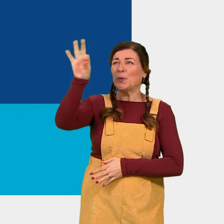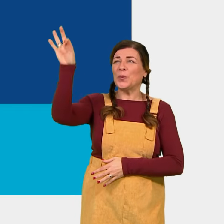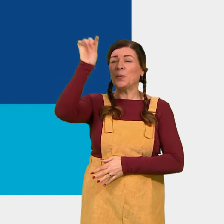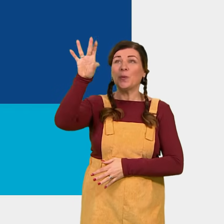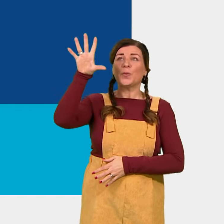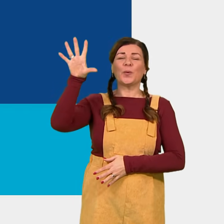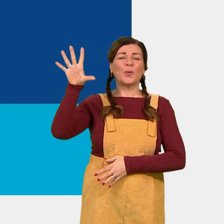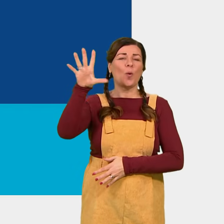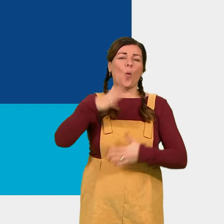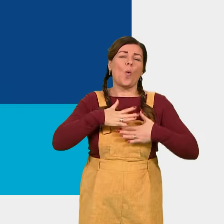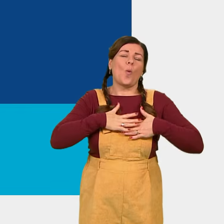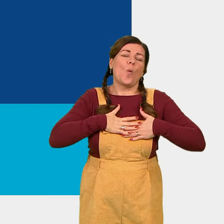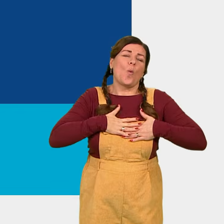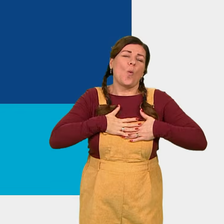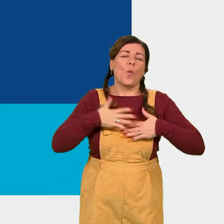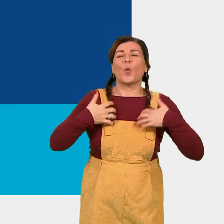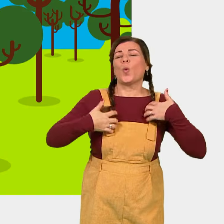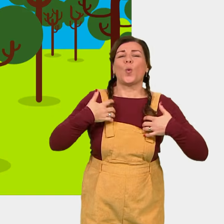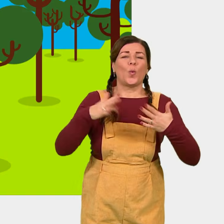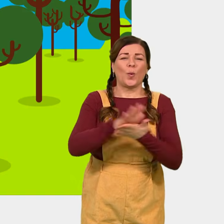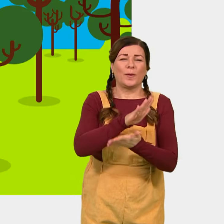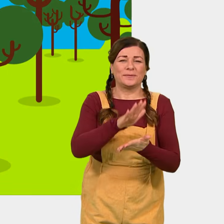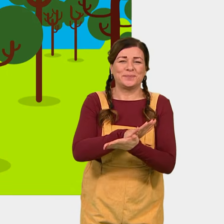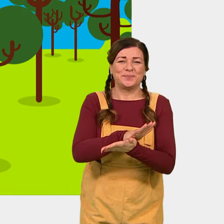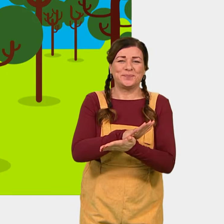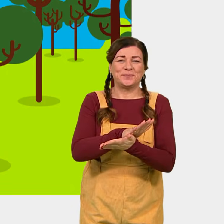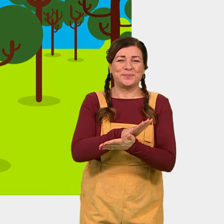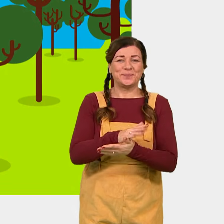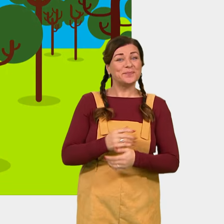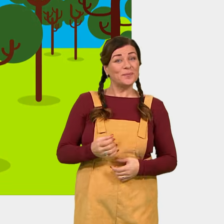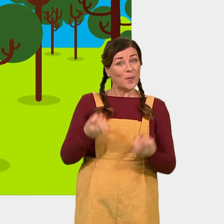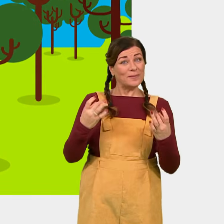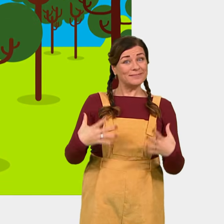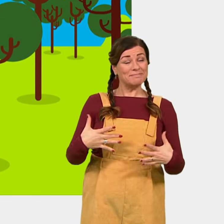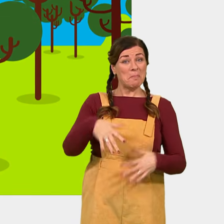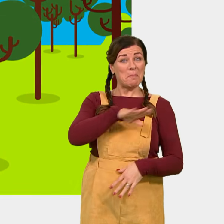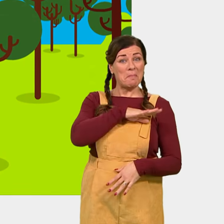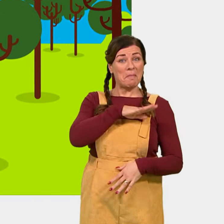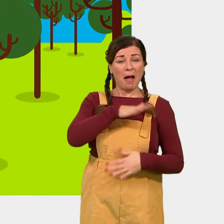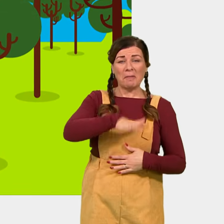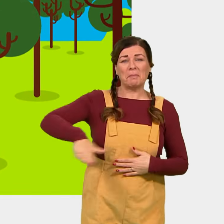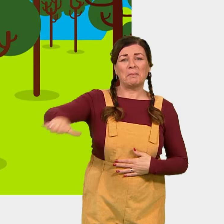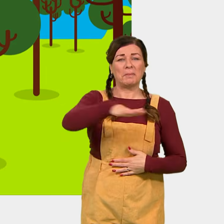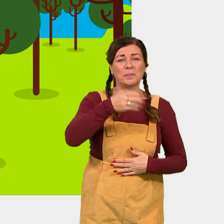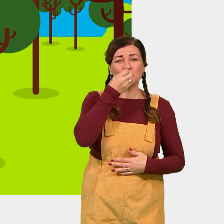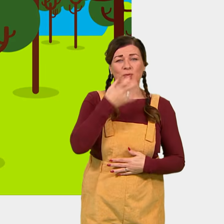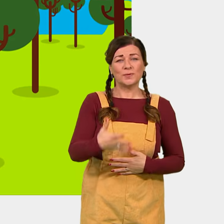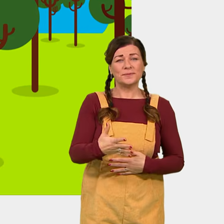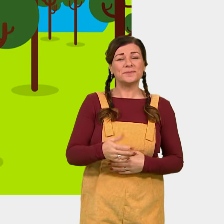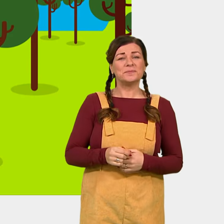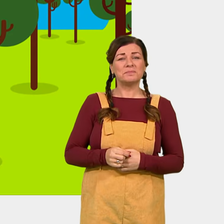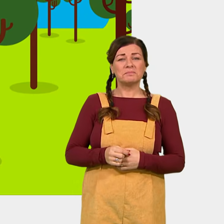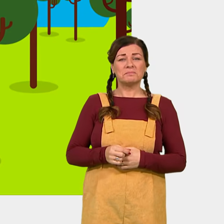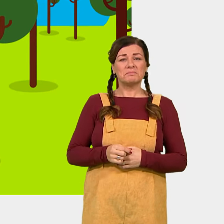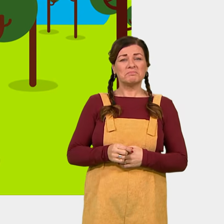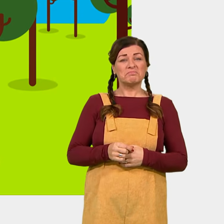a'i galon yn llawn hwyl. Un diwrnod mewn parc hyfryd, ddim yn bell